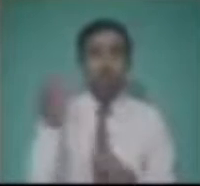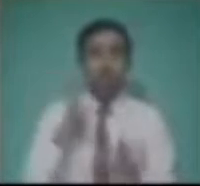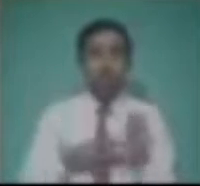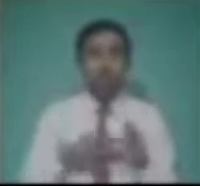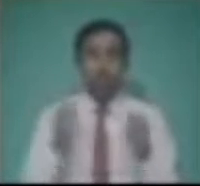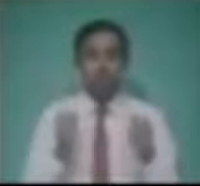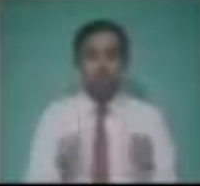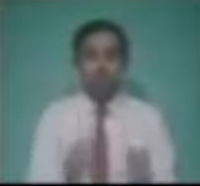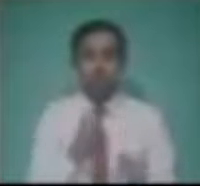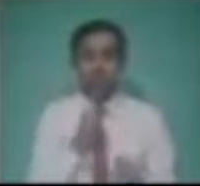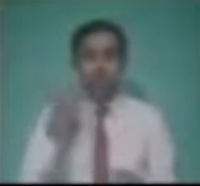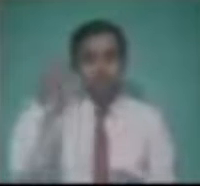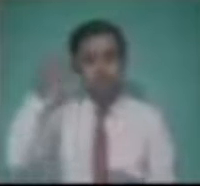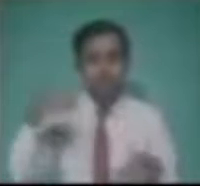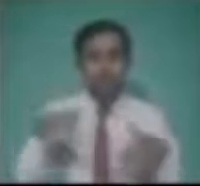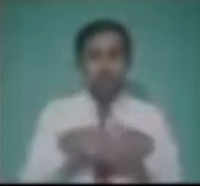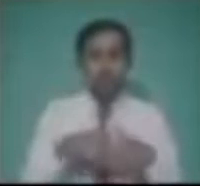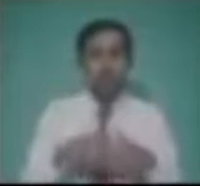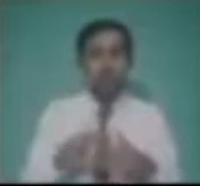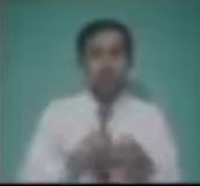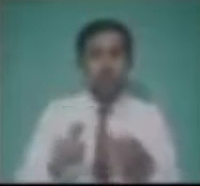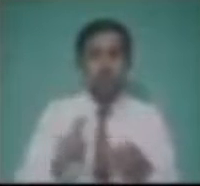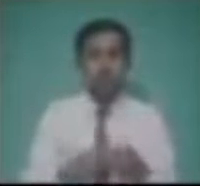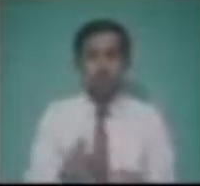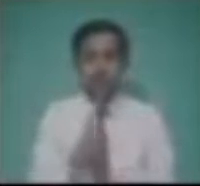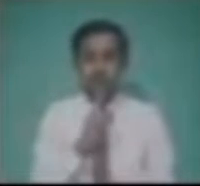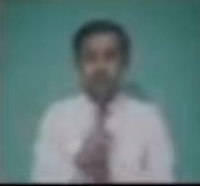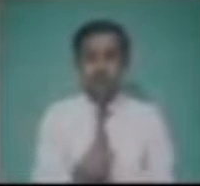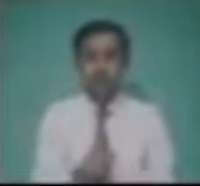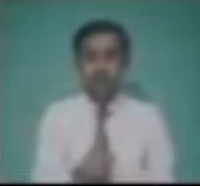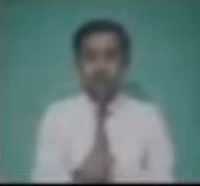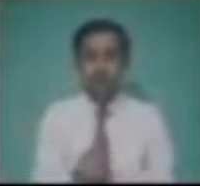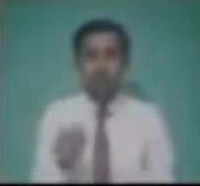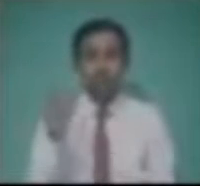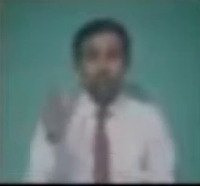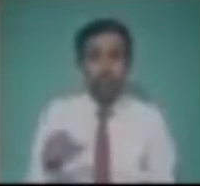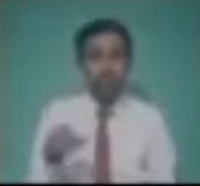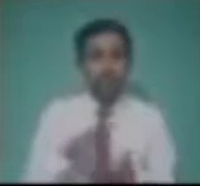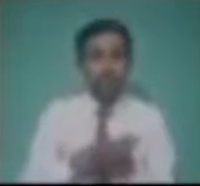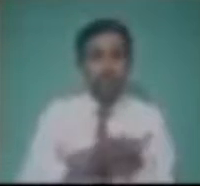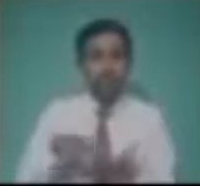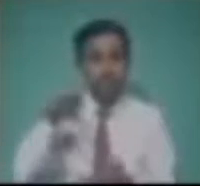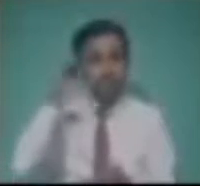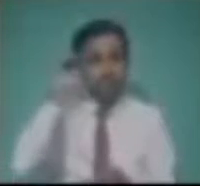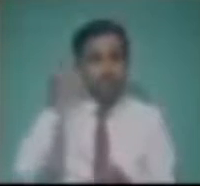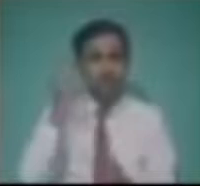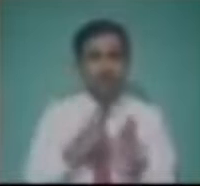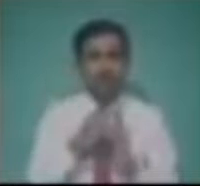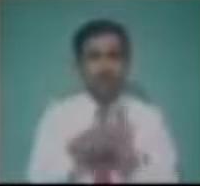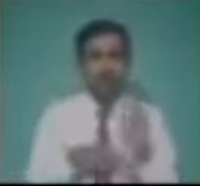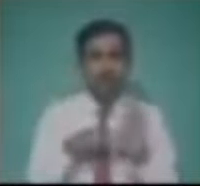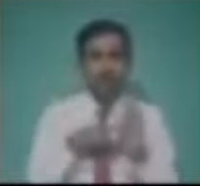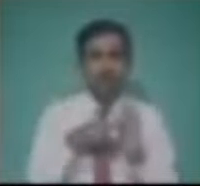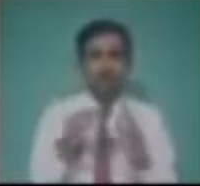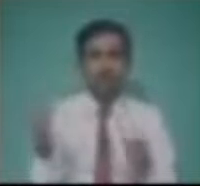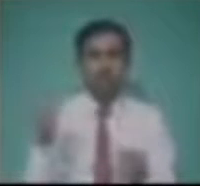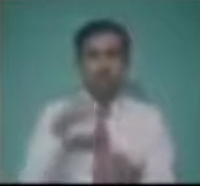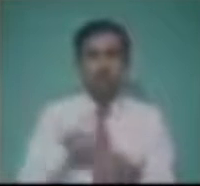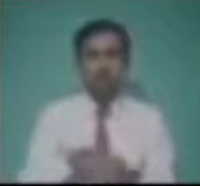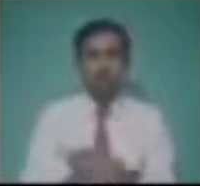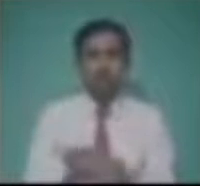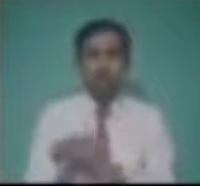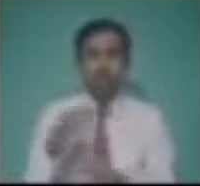කතා කරා මලගෙවල් යන්න එපා අරව මේව කතා ගොඩක් කිව්වා එතුමාට ඒව තේරෙන්නේ නැහැ ජාතිකලා ඉස්තුන් ආපු හින්දා